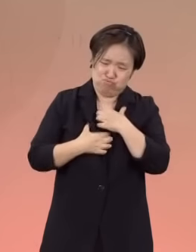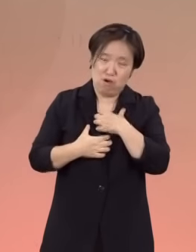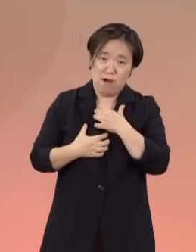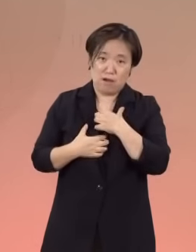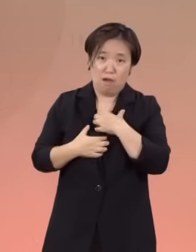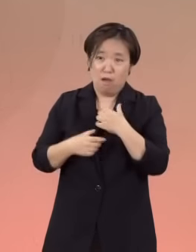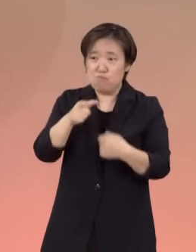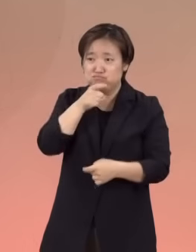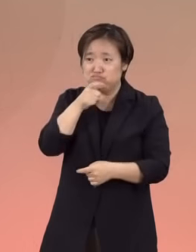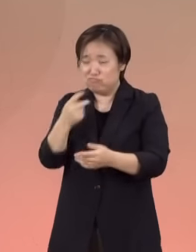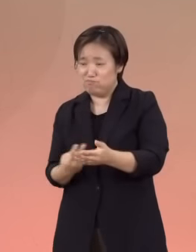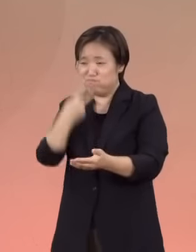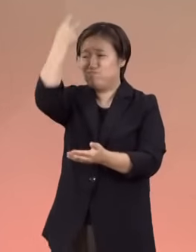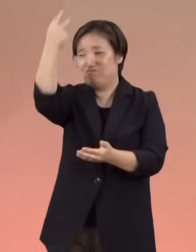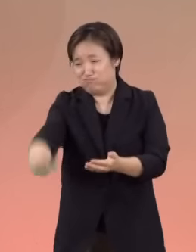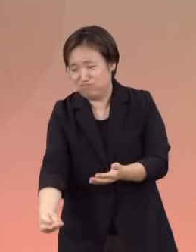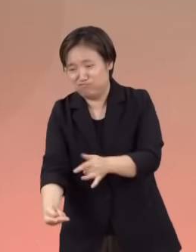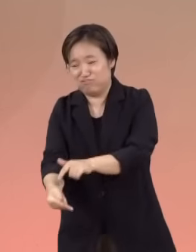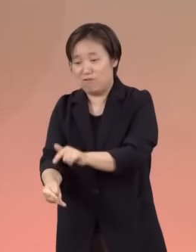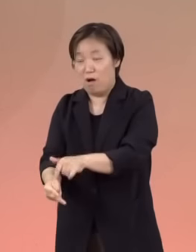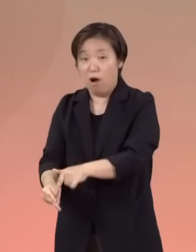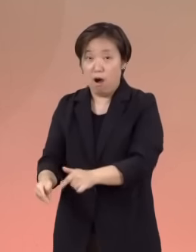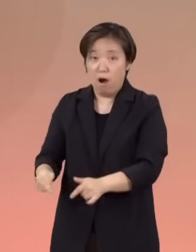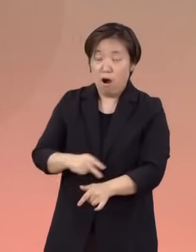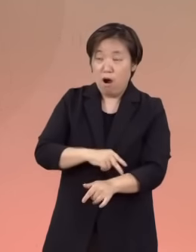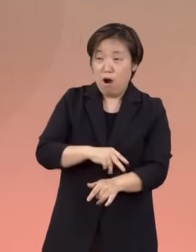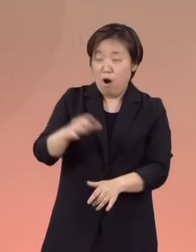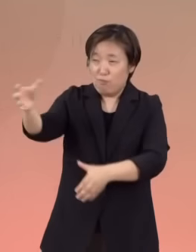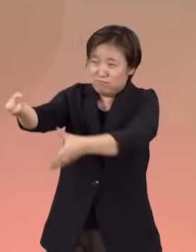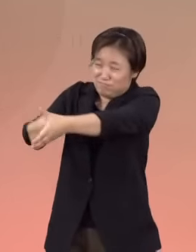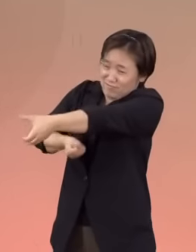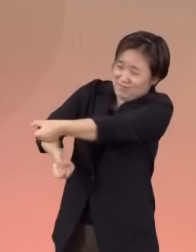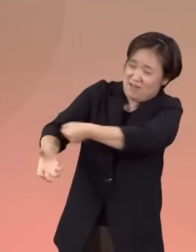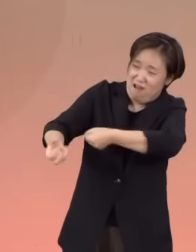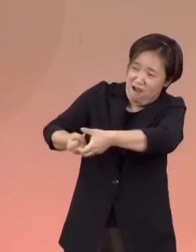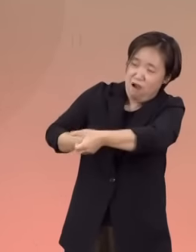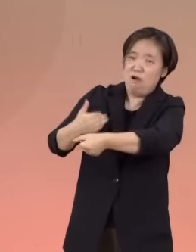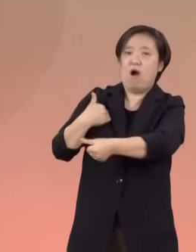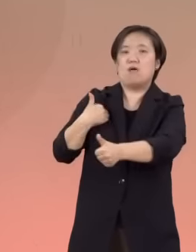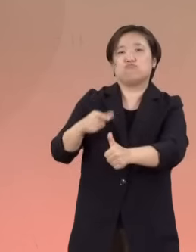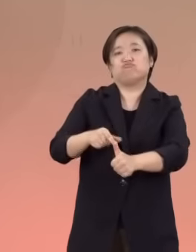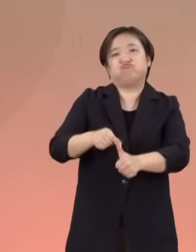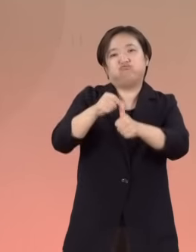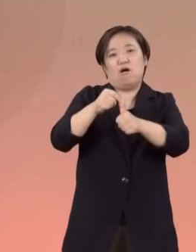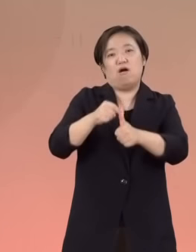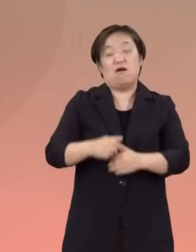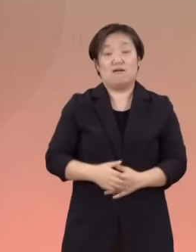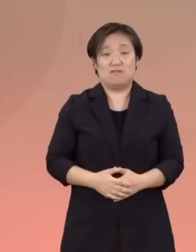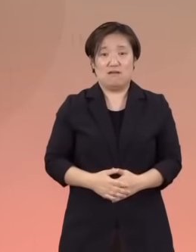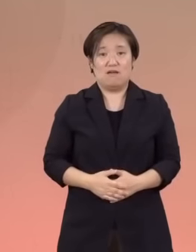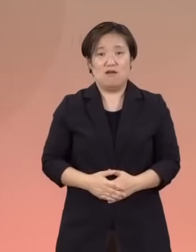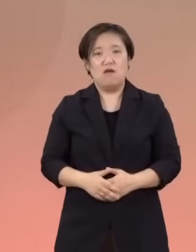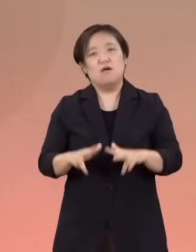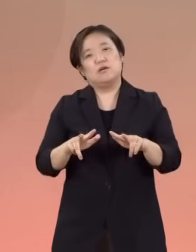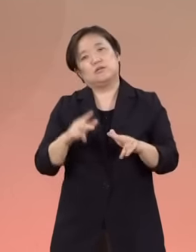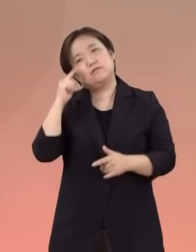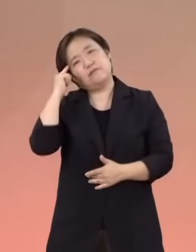잡고 하루로 흘러들어갈 뻔했거든요 지금 생각하면 정말